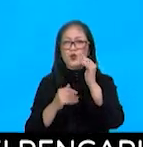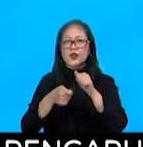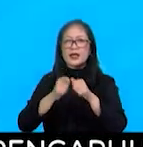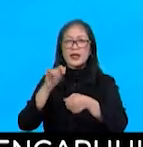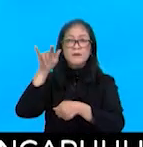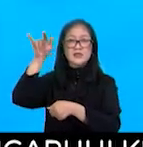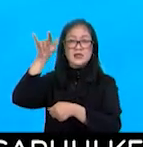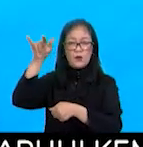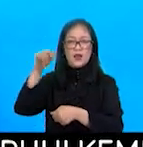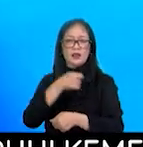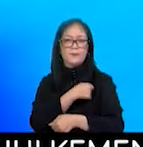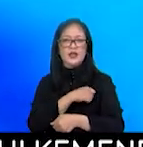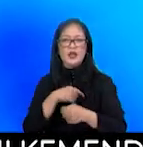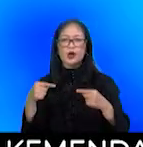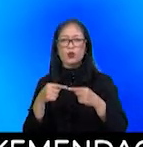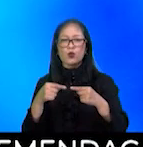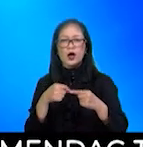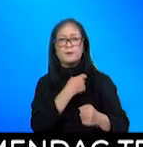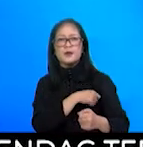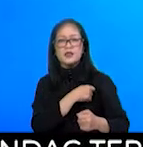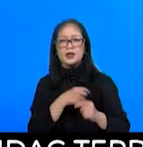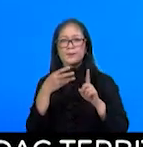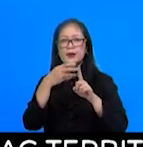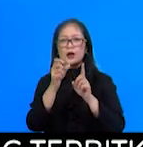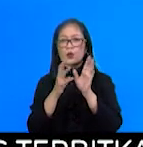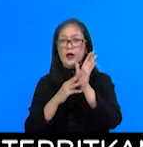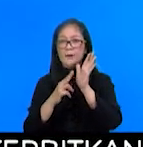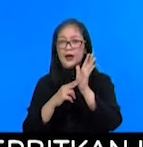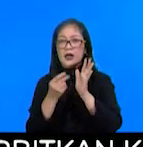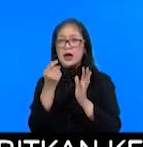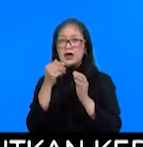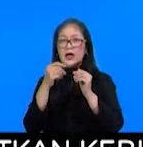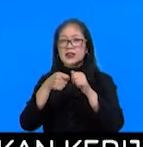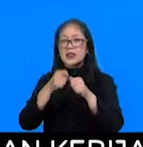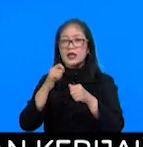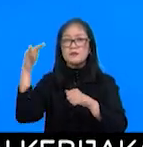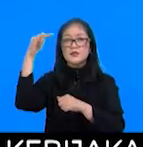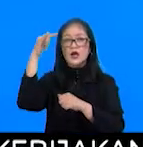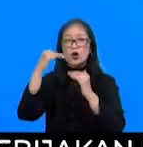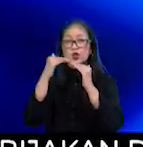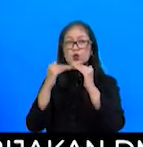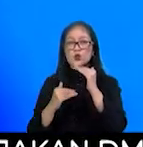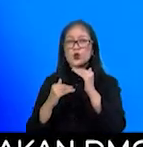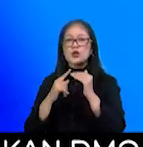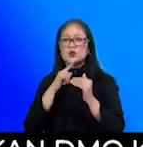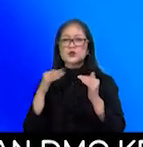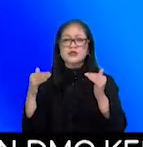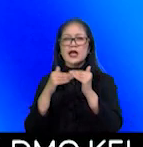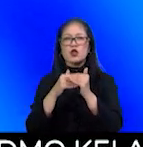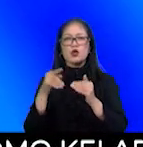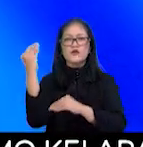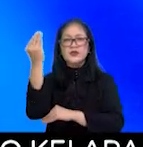yang akan dilakukan oleh Kementerian Perhubungan dan juga Kementerian BUMN turunnya harga tiket pesawat ikut mendongkrak tentunya sektor pariwisata